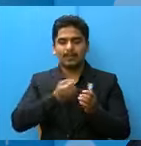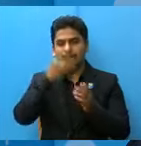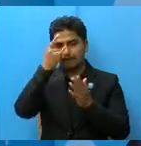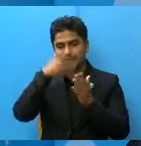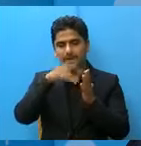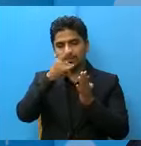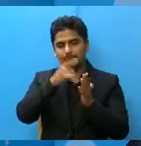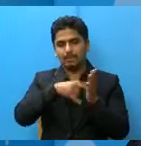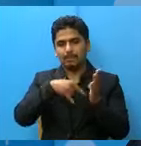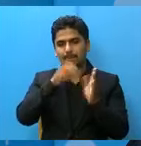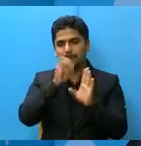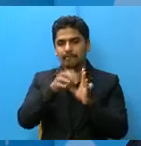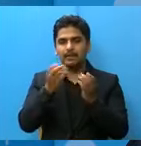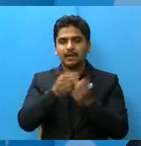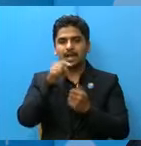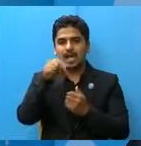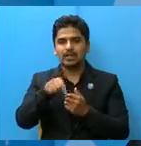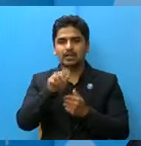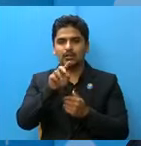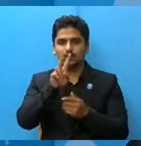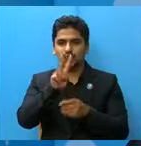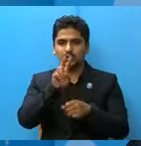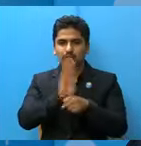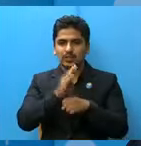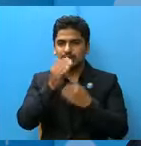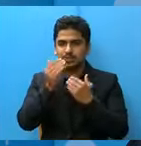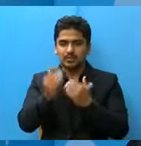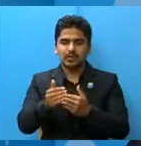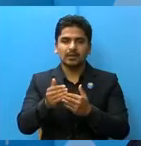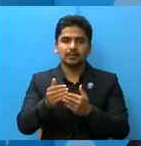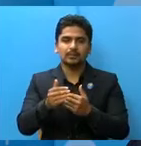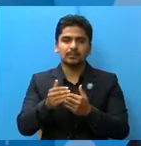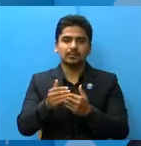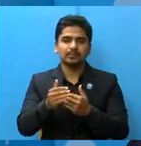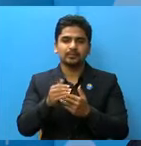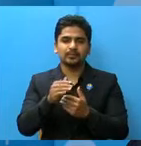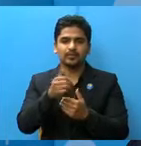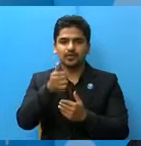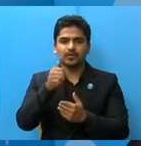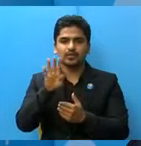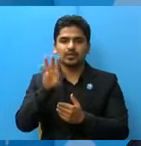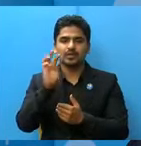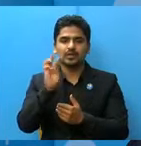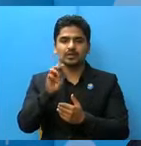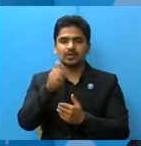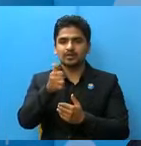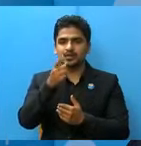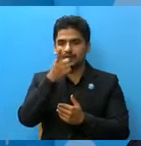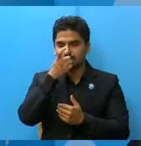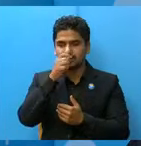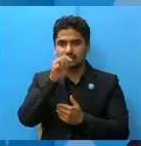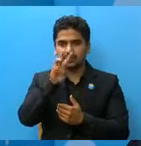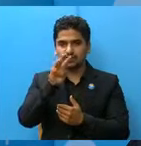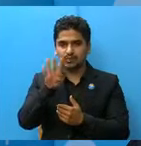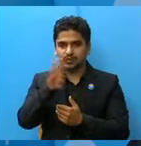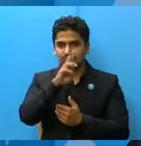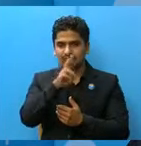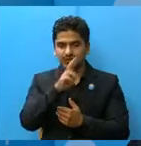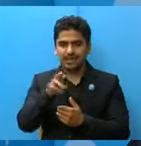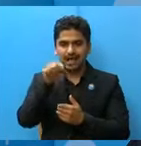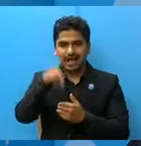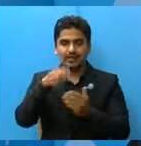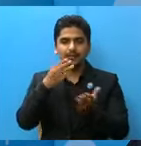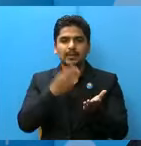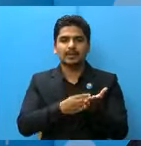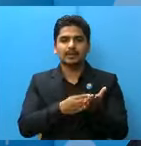संख्या आज दुई बजे सम्मा चाउशटी अजार चासे चाउंतिस र आज